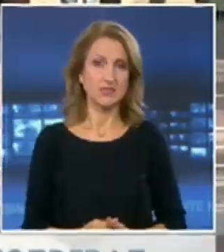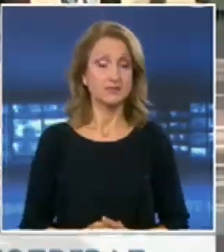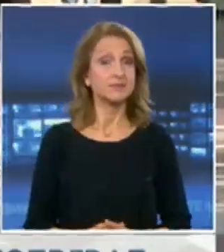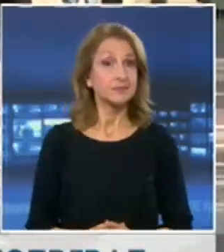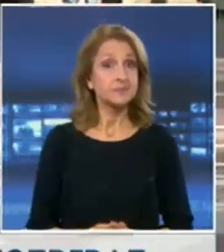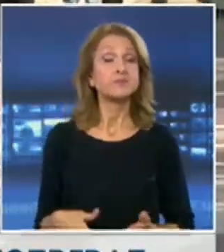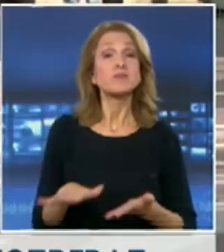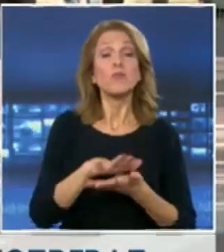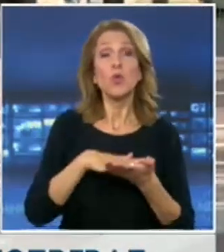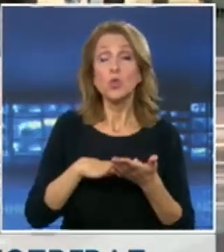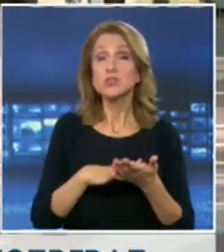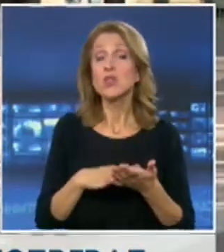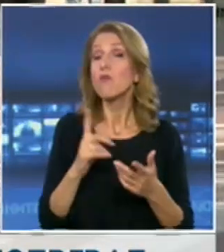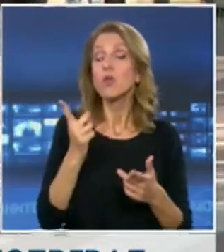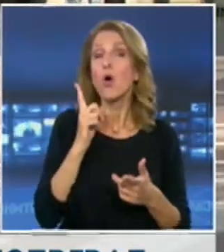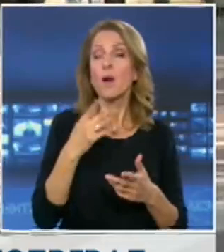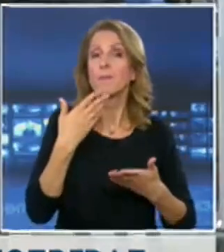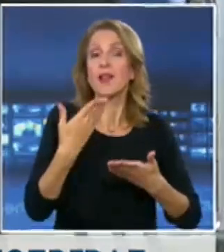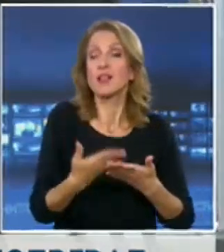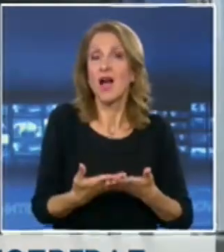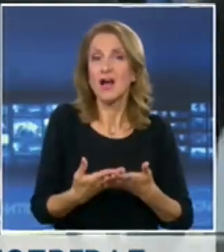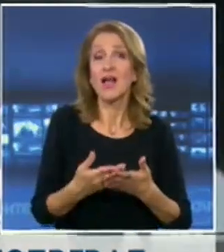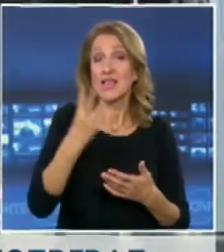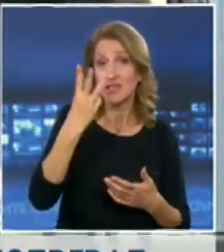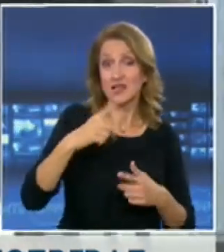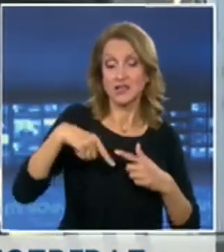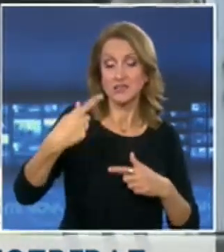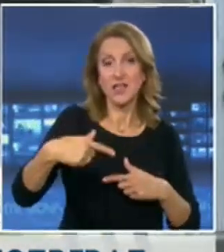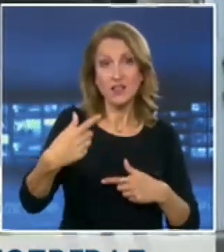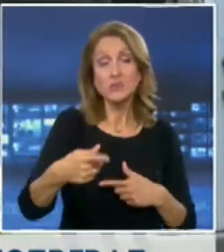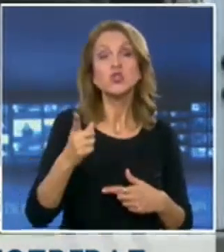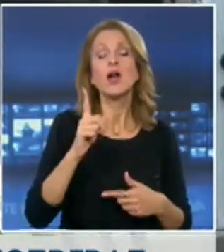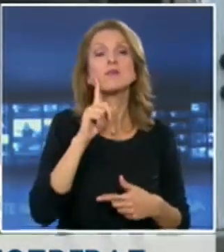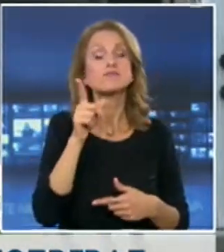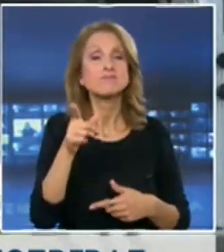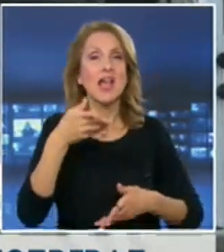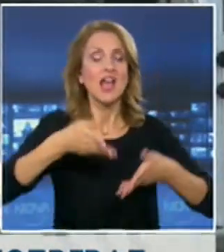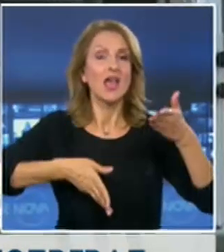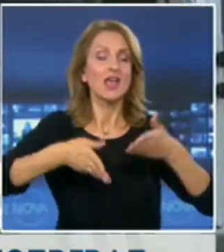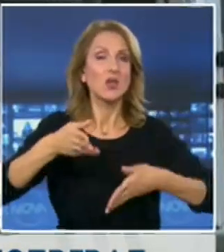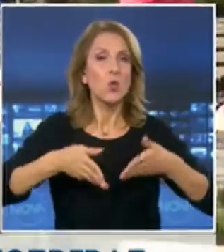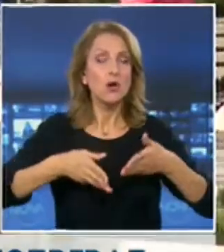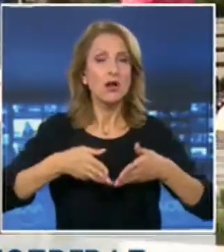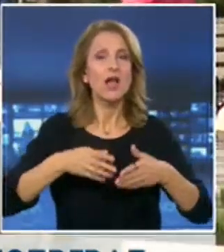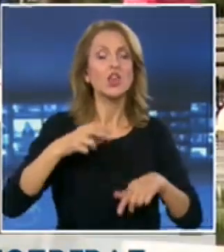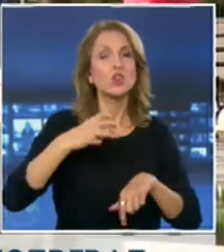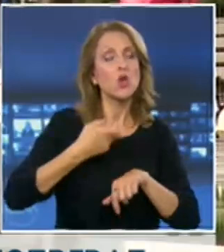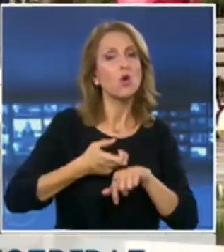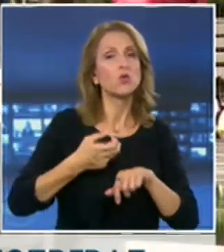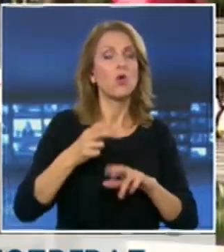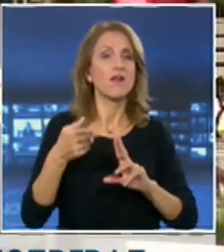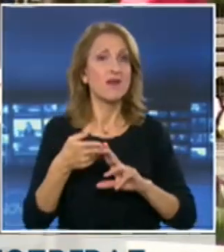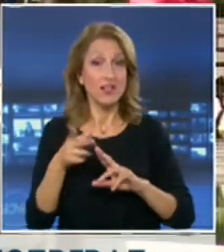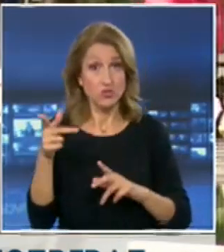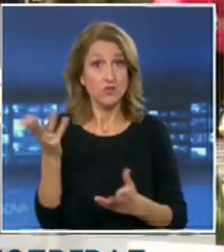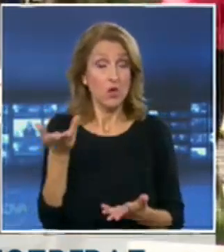Основният инициатор на предложението за 3-седмичен локдаун в Благоевград е хирургът от частната болница в града доктор Теодор Велчев. Самият той вече